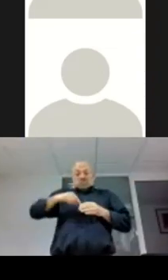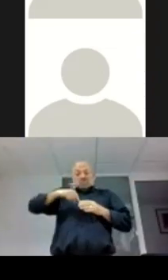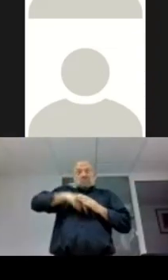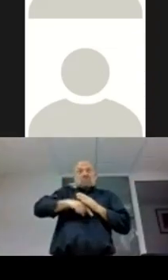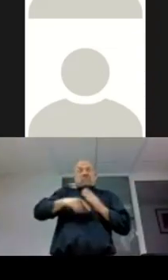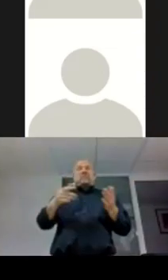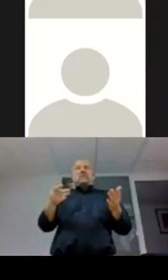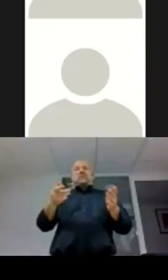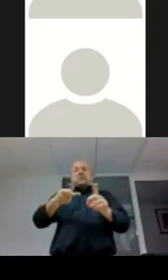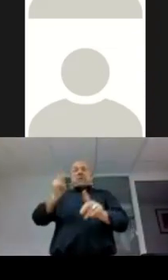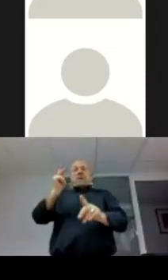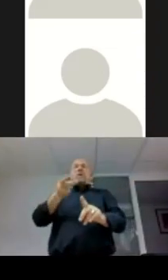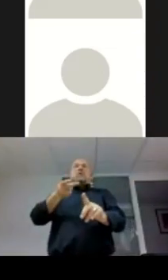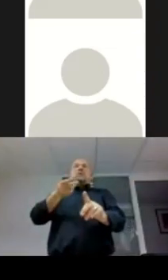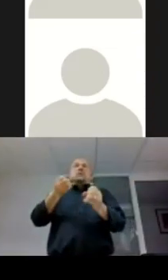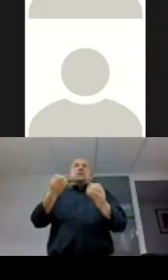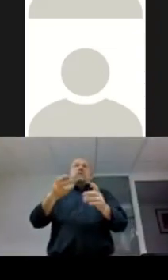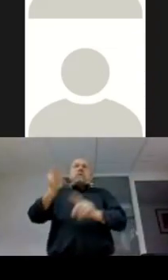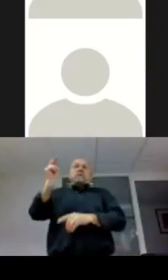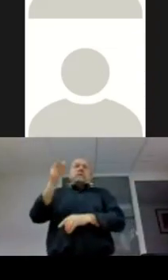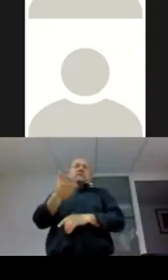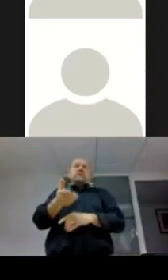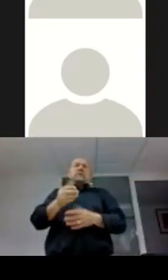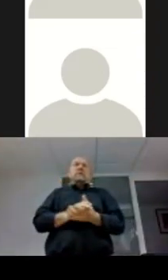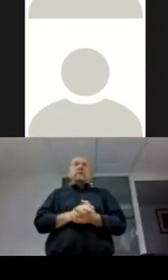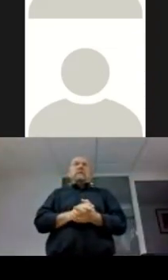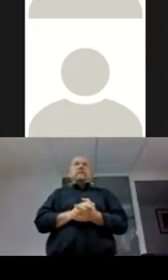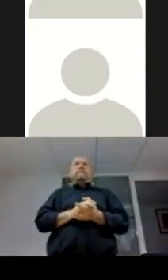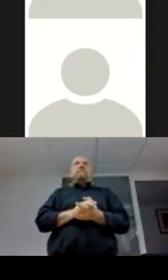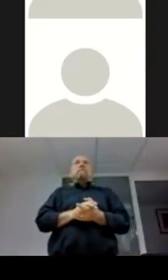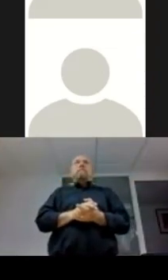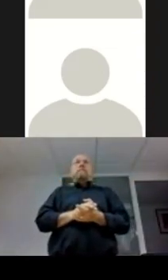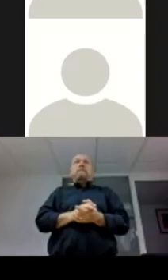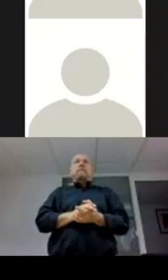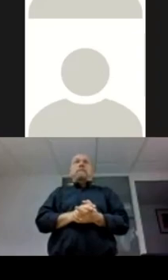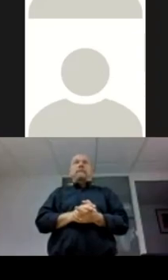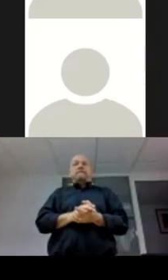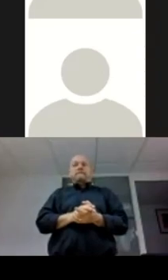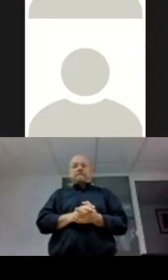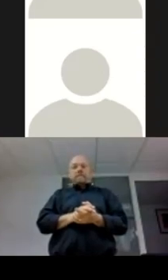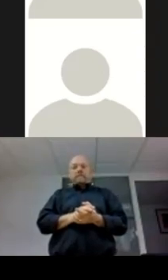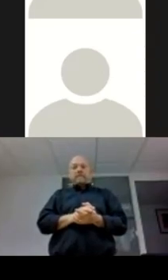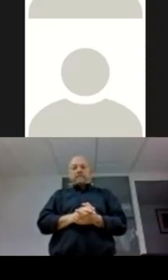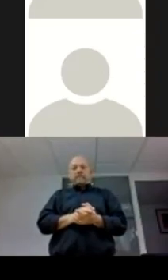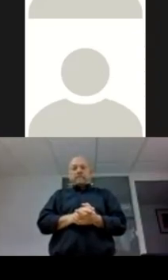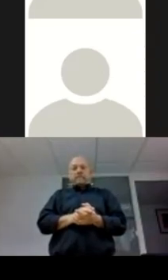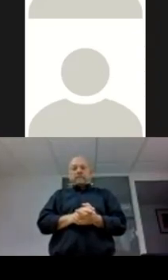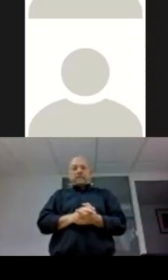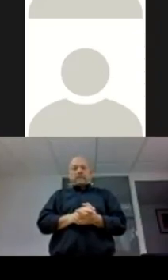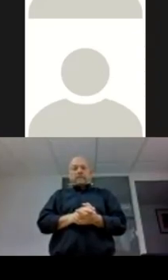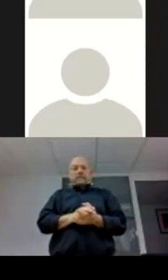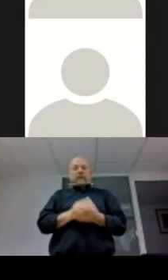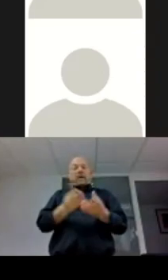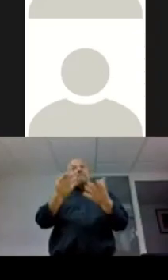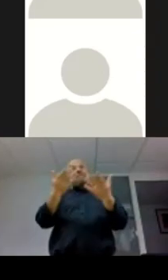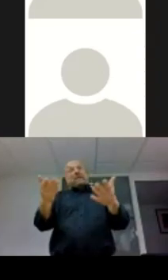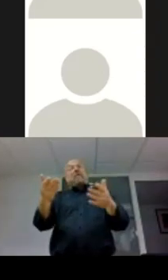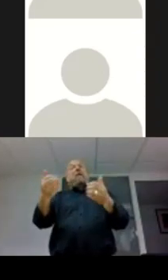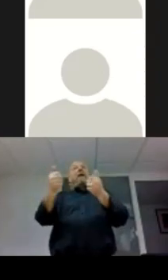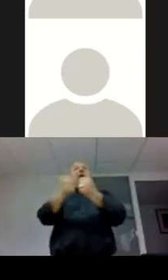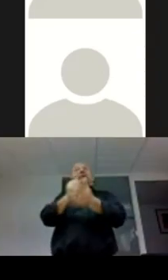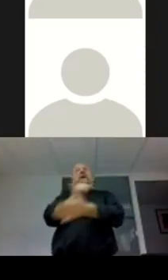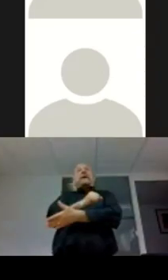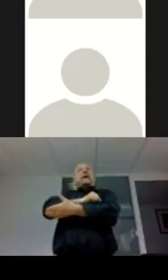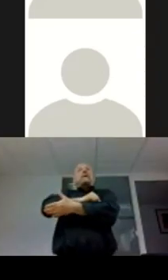cette cœlioscopie, je vous le disais, c'est devenu la référence et on est en train de challenger ces techniques chirurgicales par